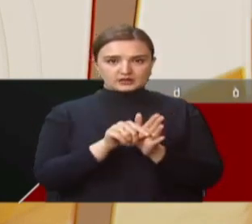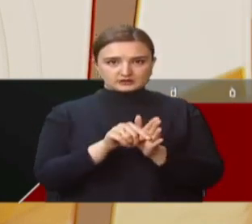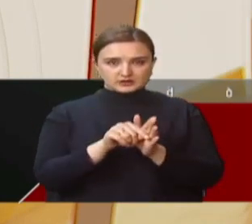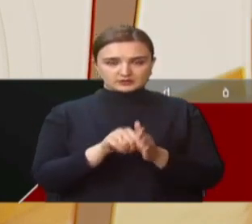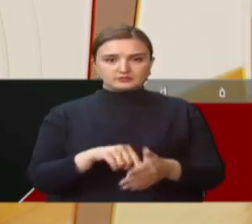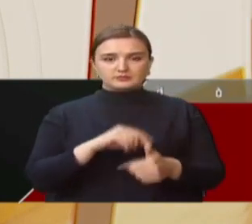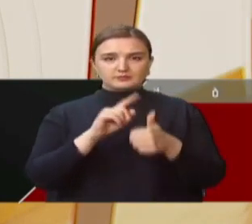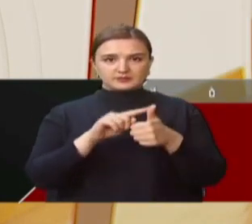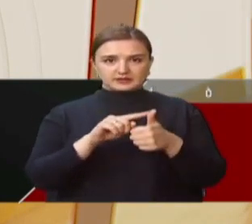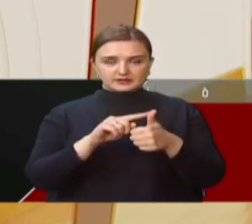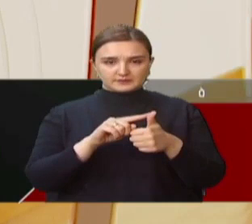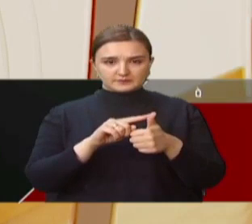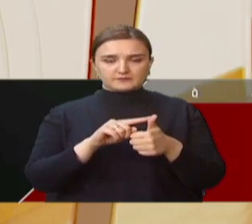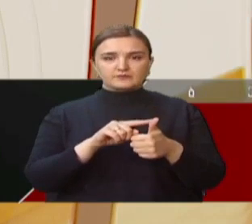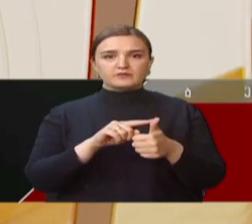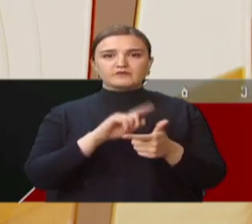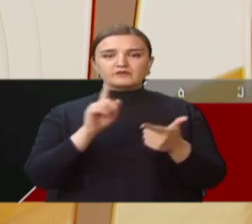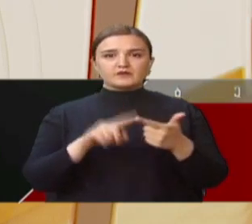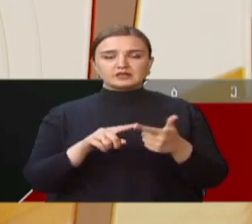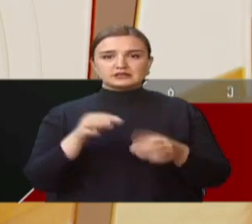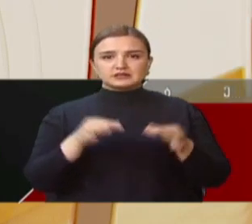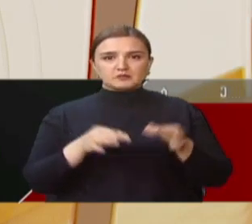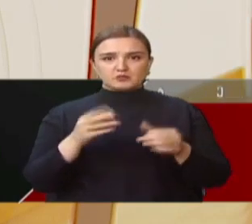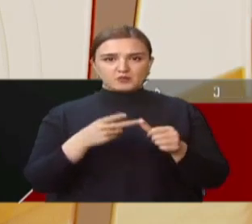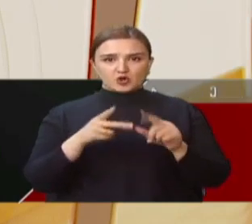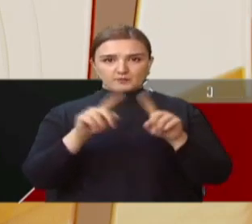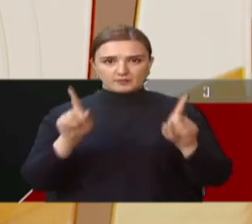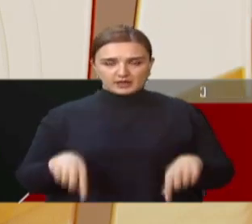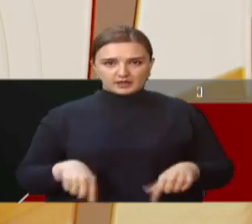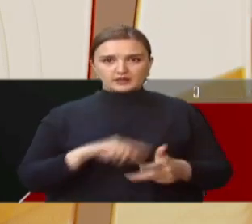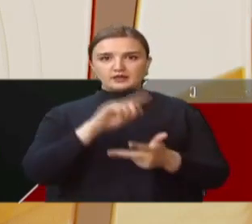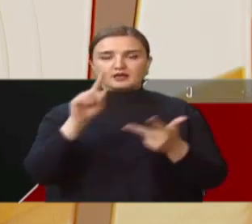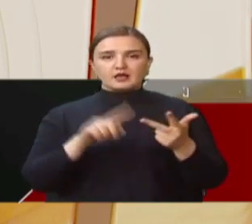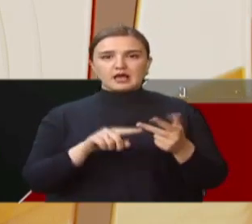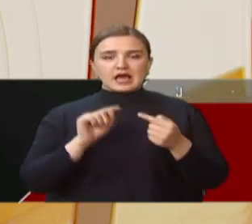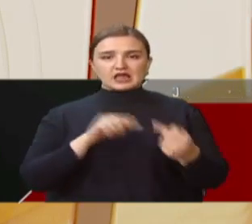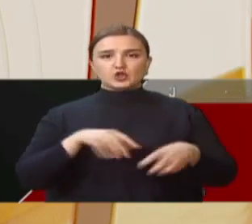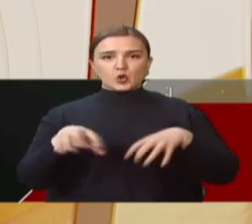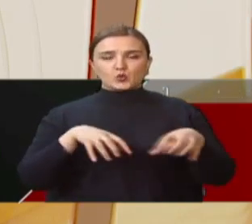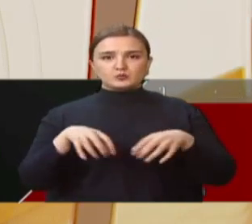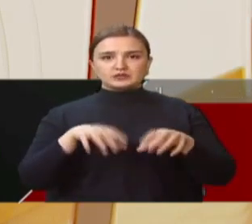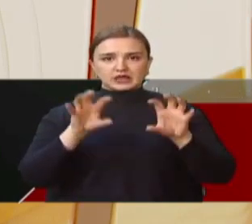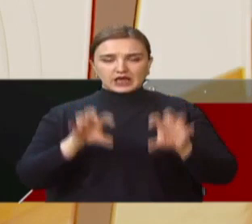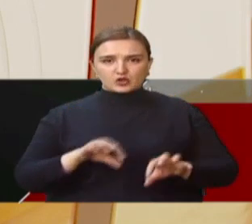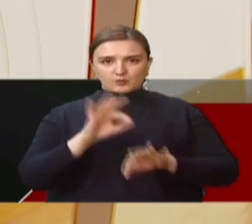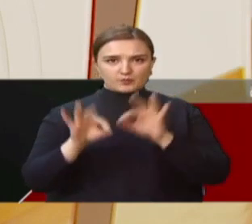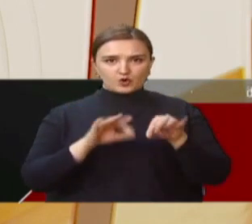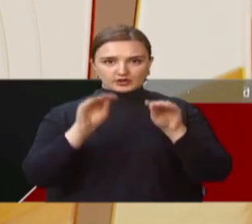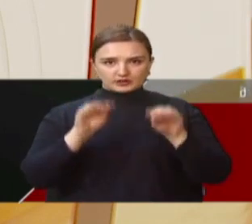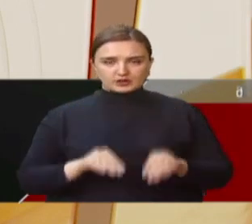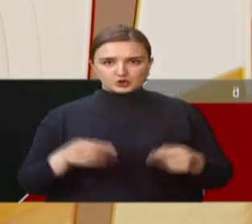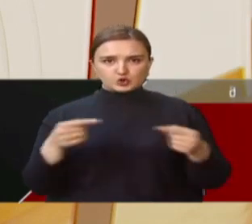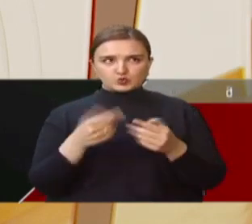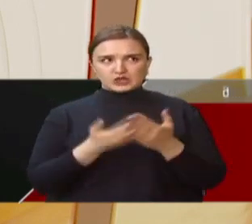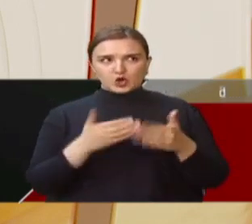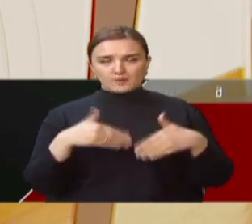ertan ertat, ertip, Didi pacheti, s-a samartul reformis, mi-ore pacheti, anticorupțiul s-a agentus anul proiectului, romel zustat recomandații